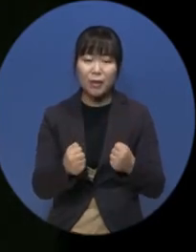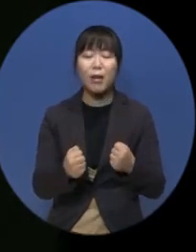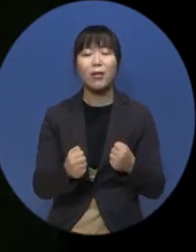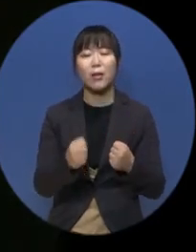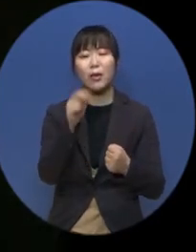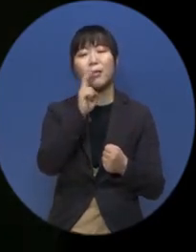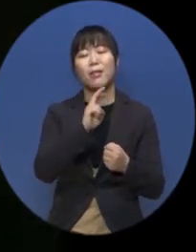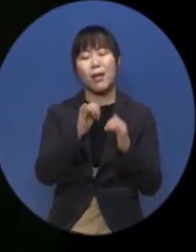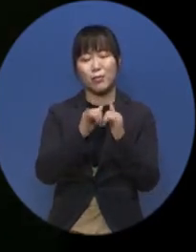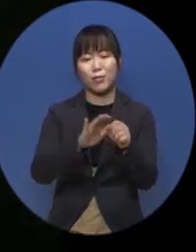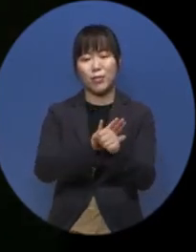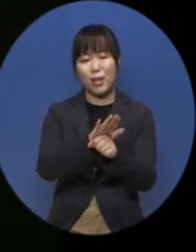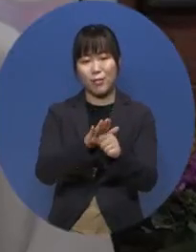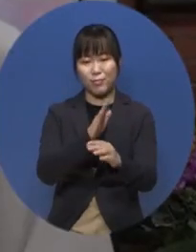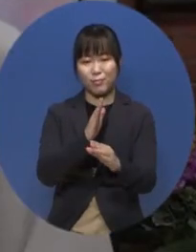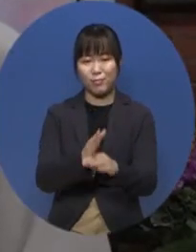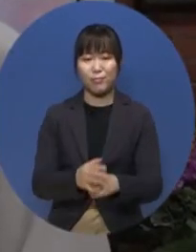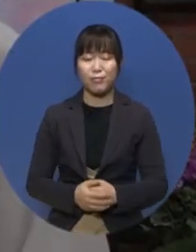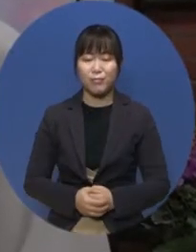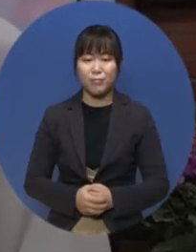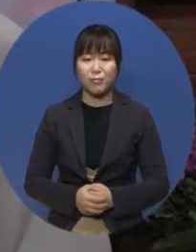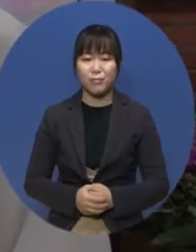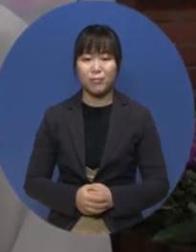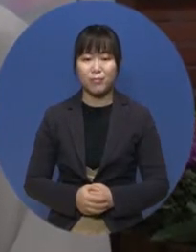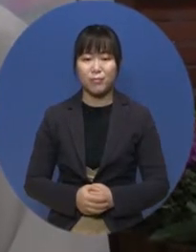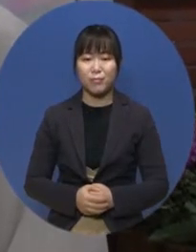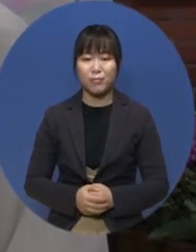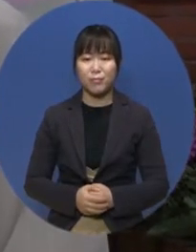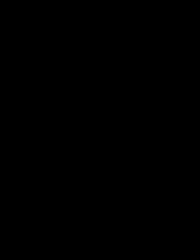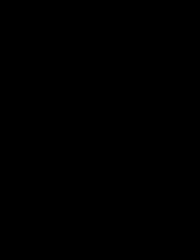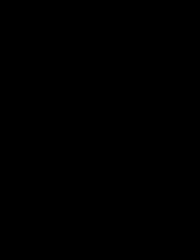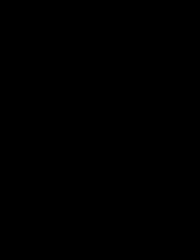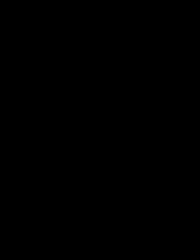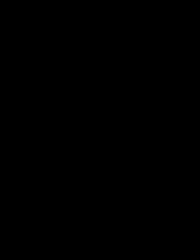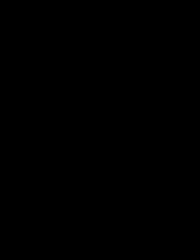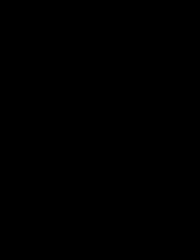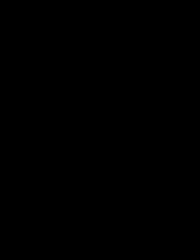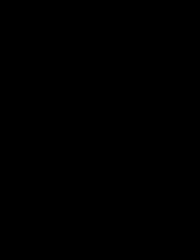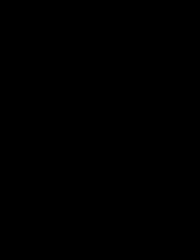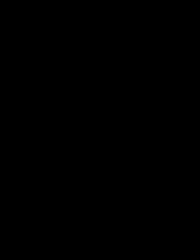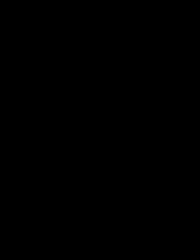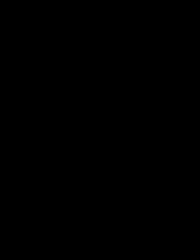가수로 살아갈 어느 복지 치면 의 사서 정애가